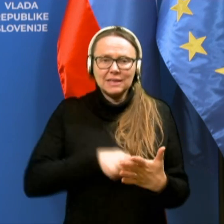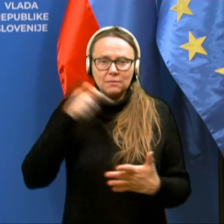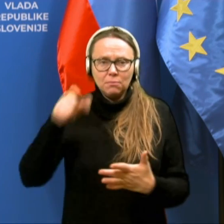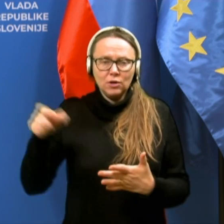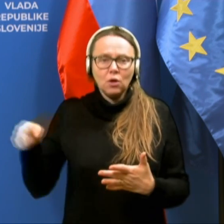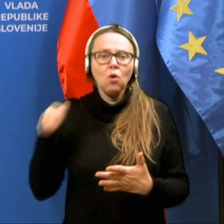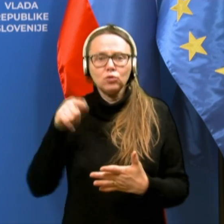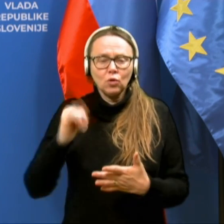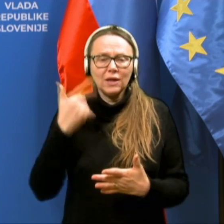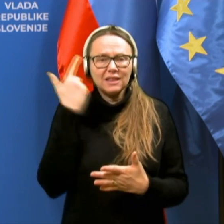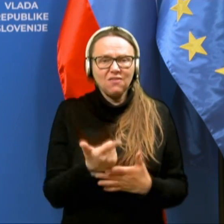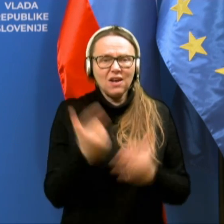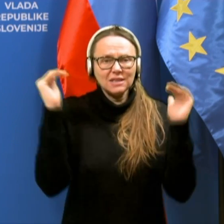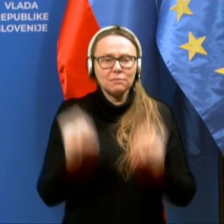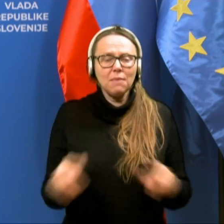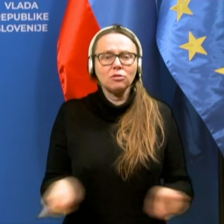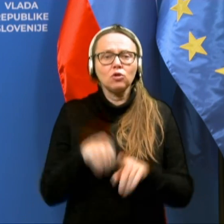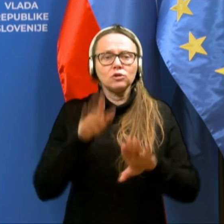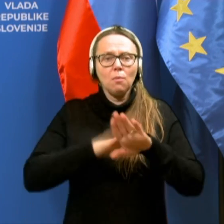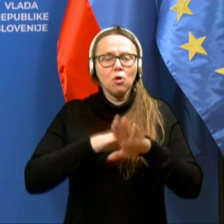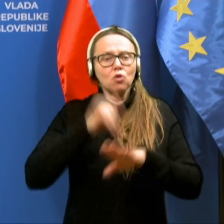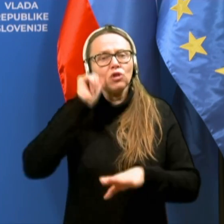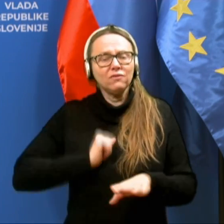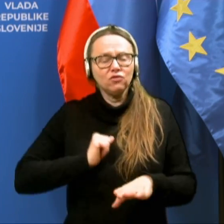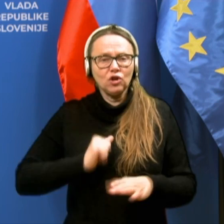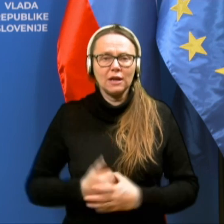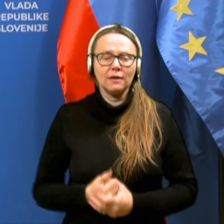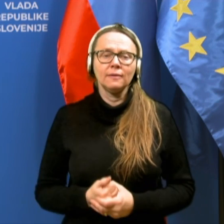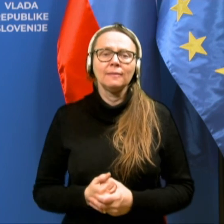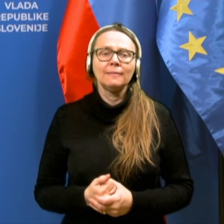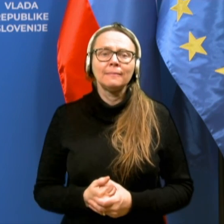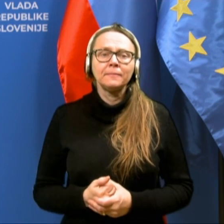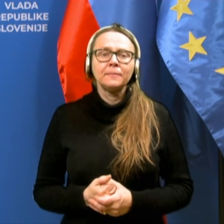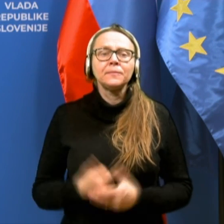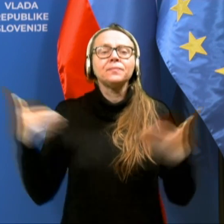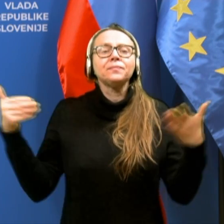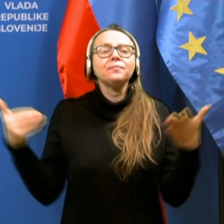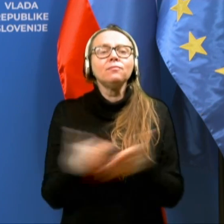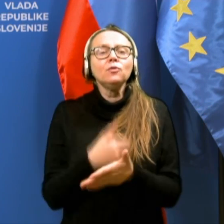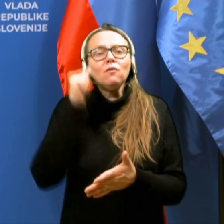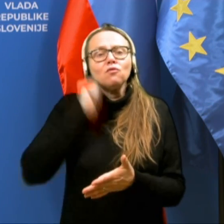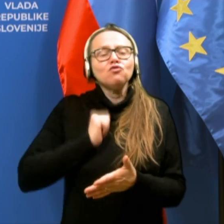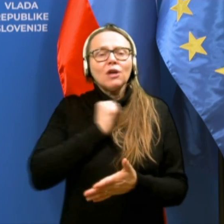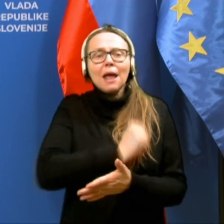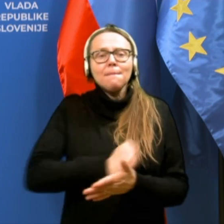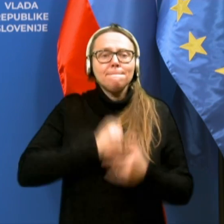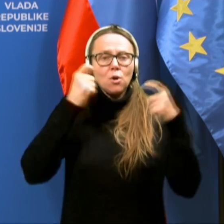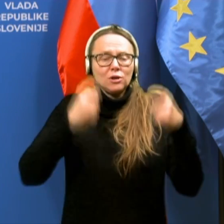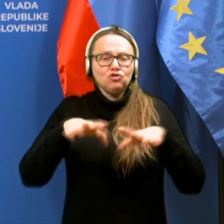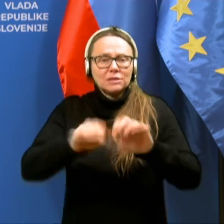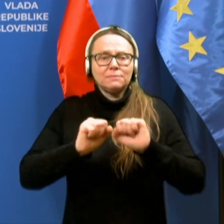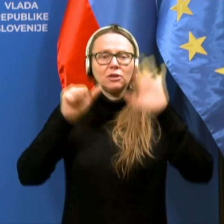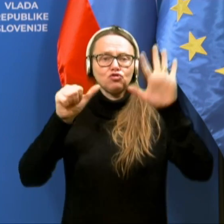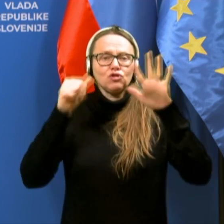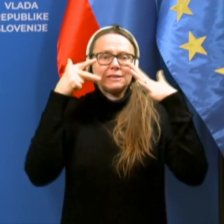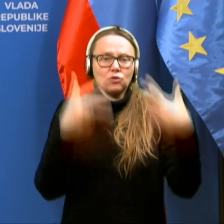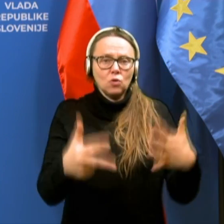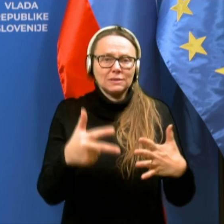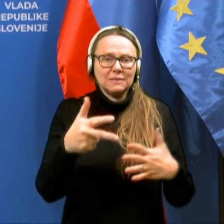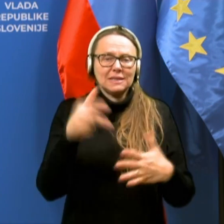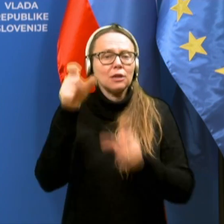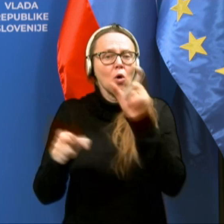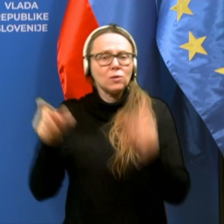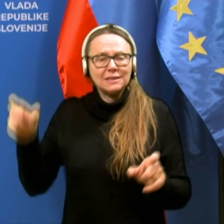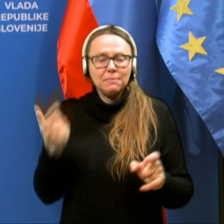pacientov, to je kar 20 manj, kot smo poročali včeraj. Na novo je bilo včeraj v bolnišnice sprejetih 86 oseb,